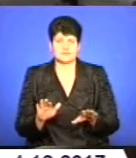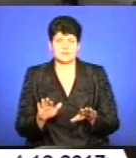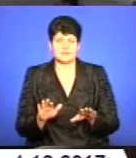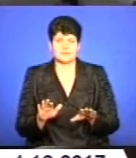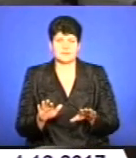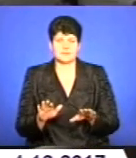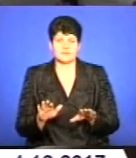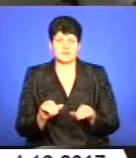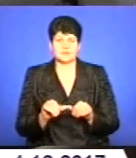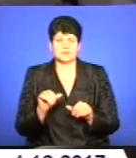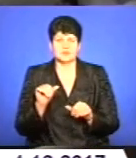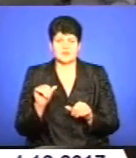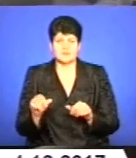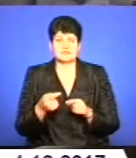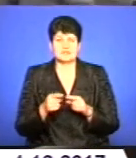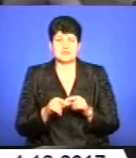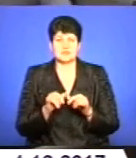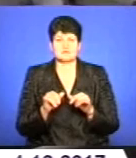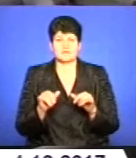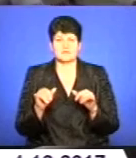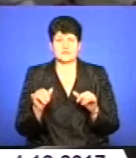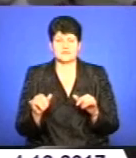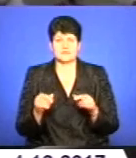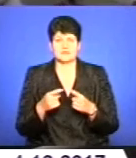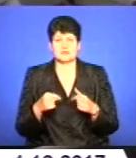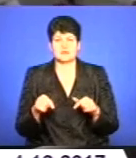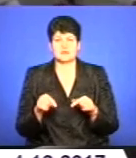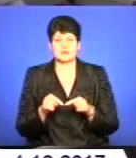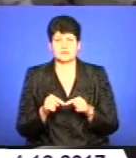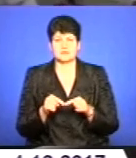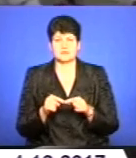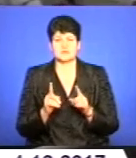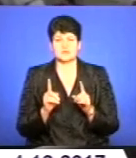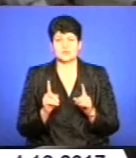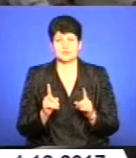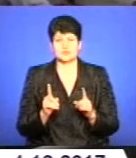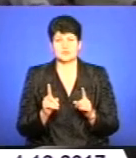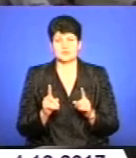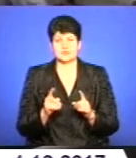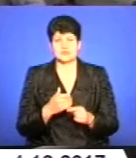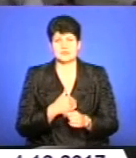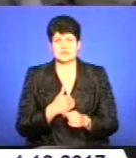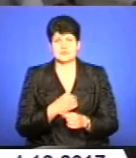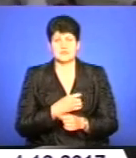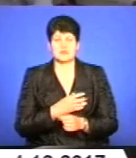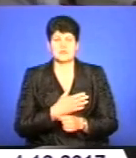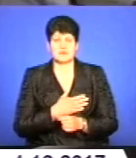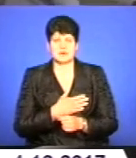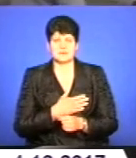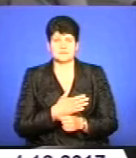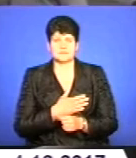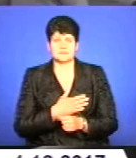зокрема, це розвивається ця галузь суто на такій ініціативі приватній. Тобто